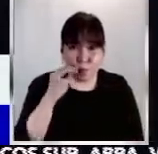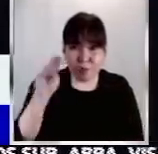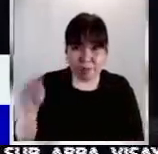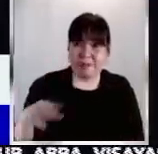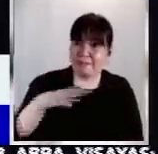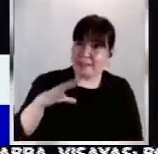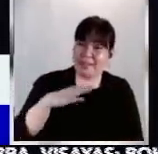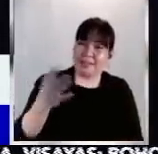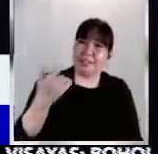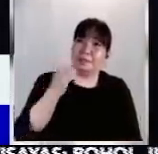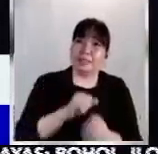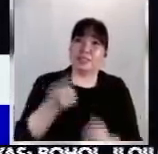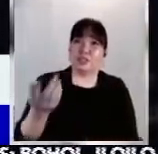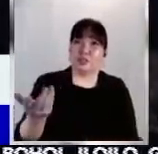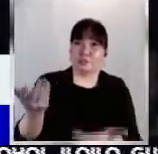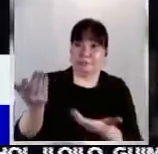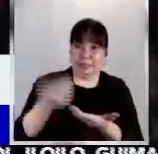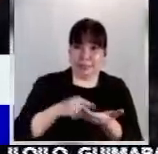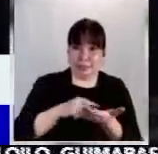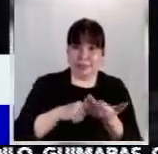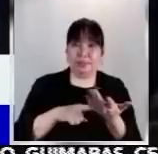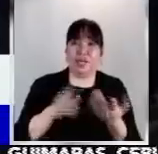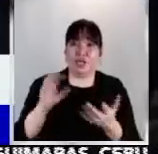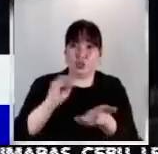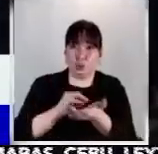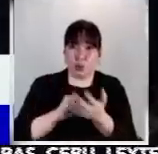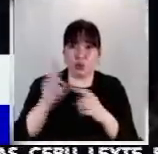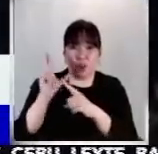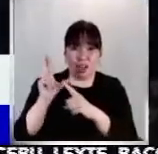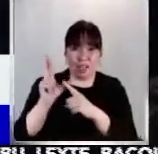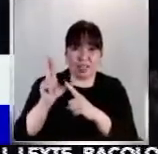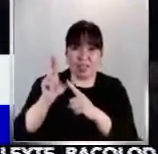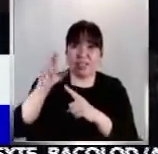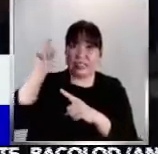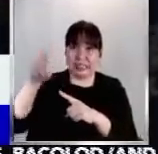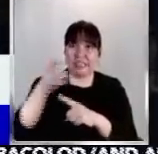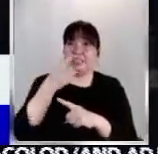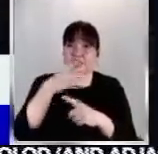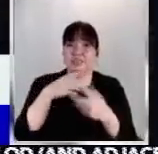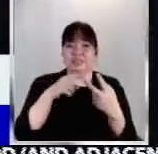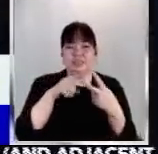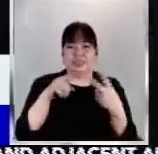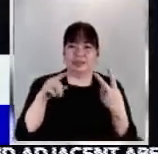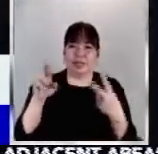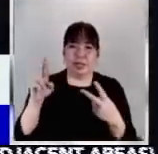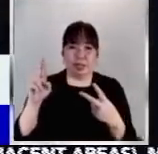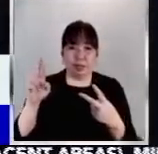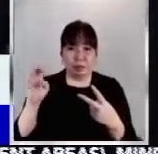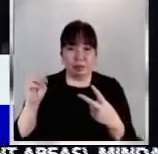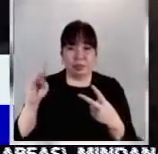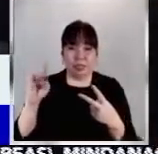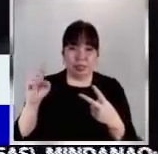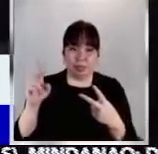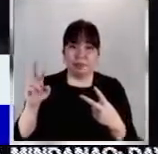dala niyo yung contact number ng doktor, abstract, reseta ng Remdesivir, Tocilizumab. Tatawagan lang ng doktor namin